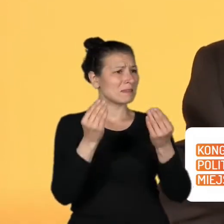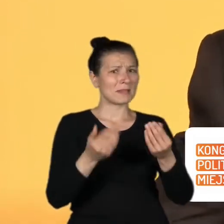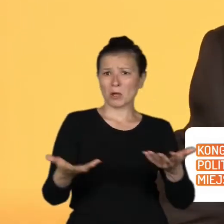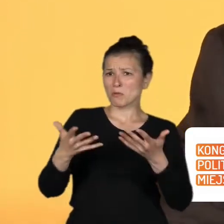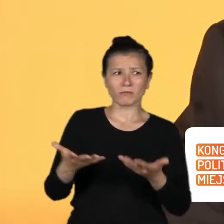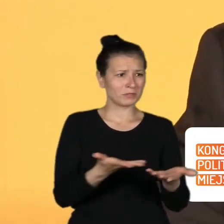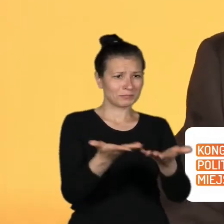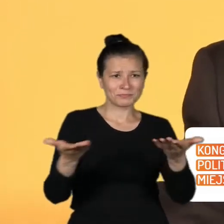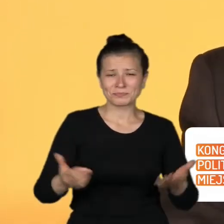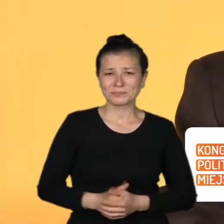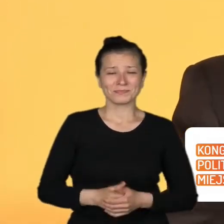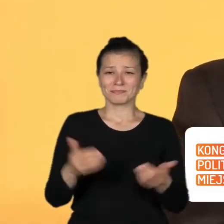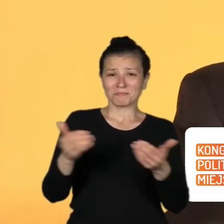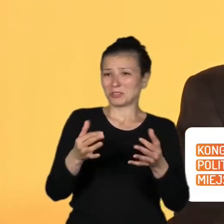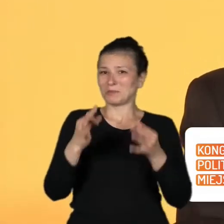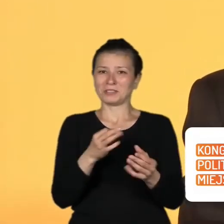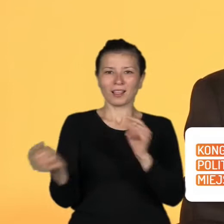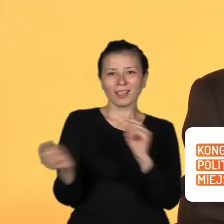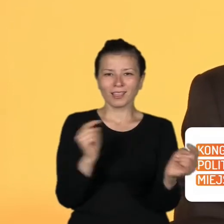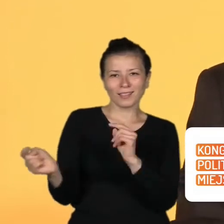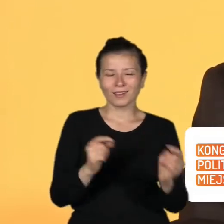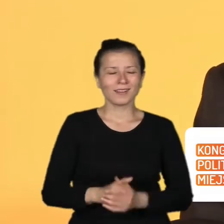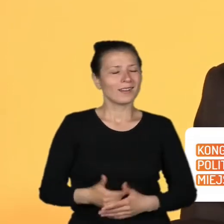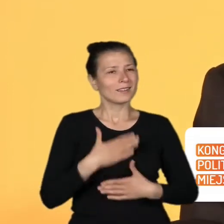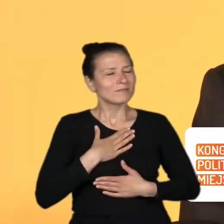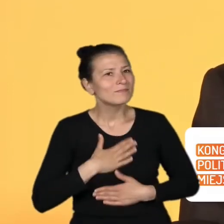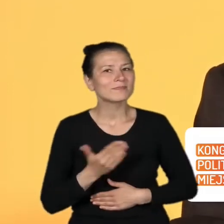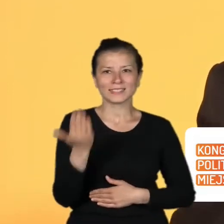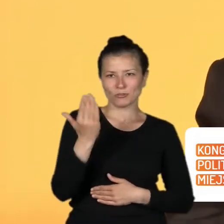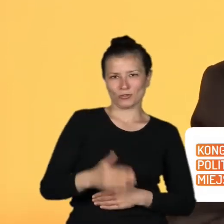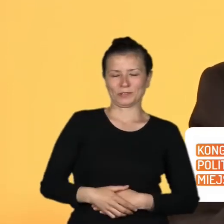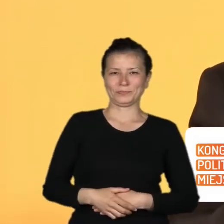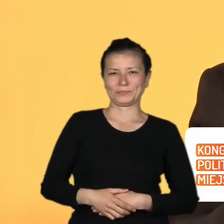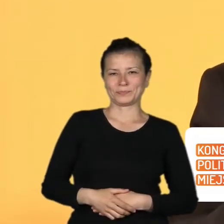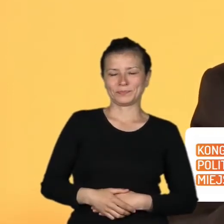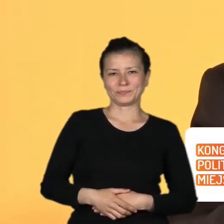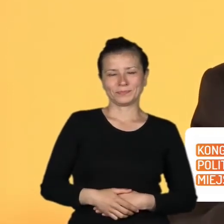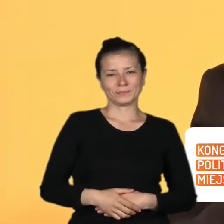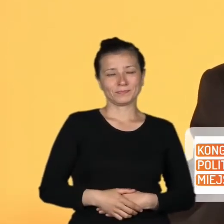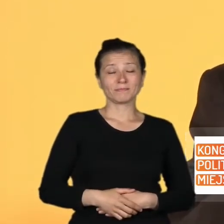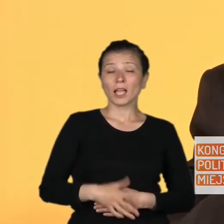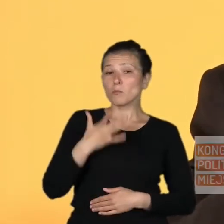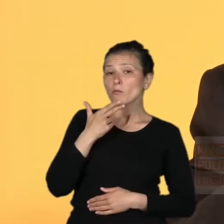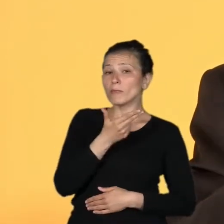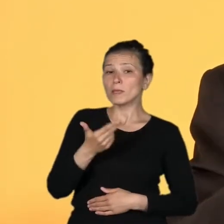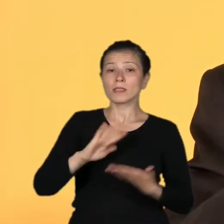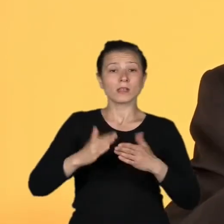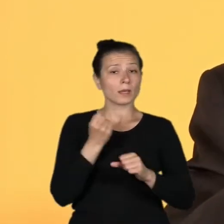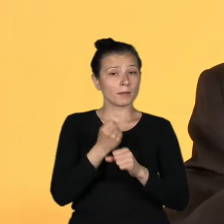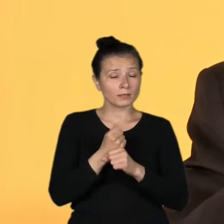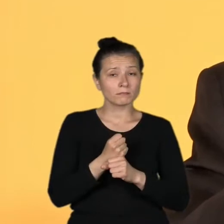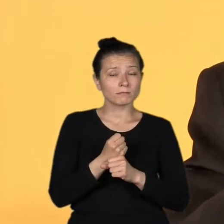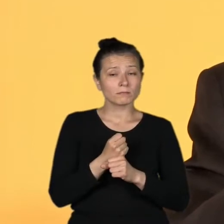towarzystwie możemy tutaj dzisiaj debatować. To dla mnie prawdziwy zaszczyt. Mówiąc o rynku pracy, przede wszystkim należałoby